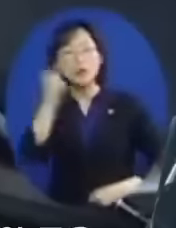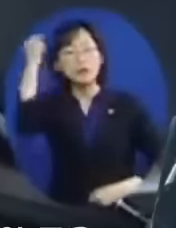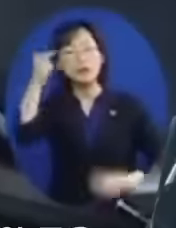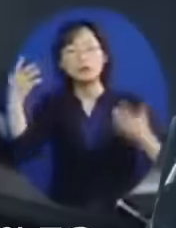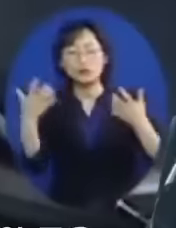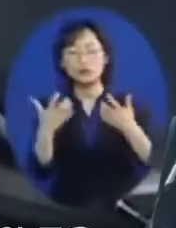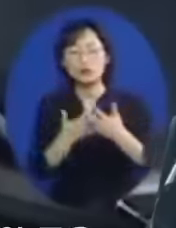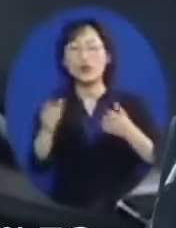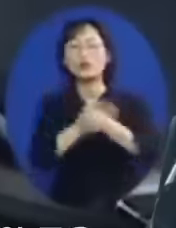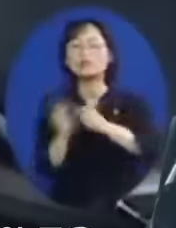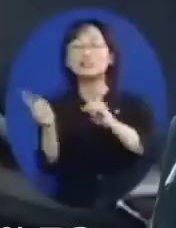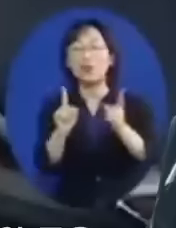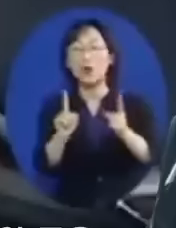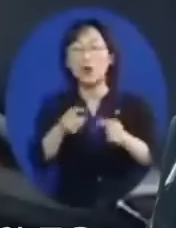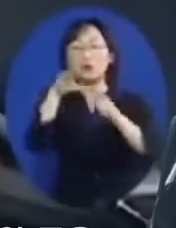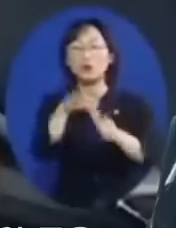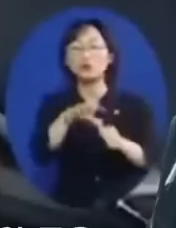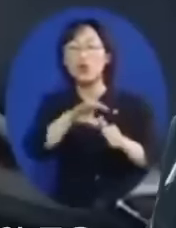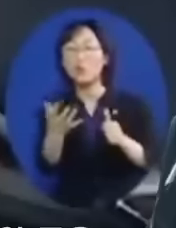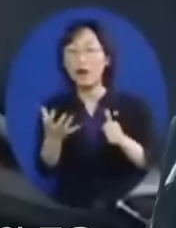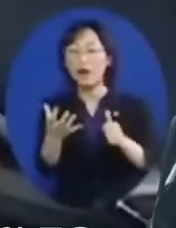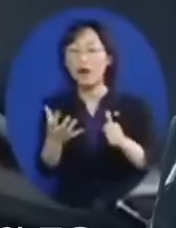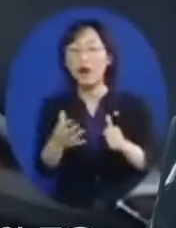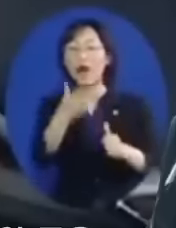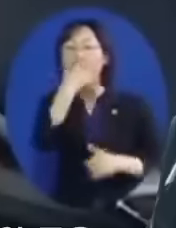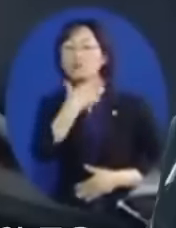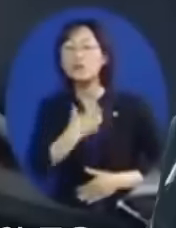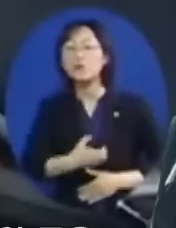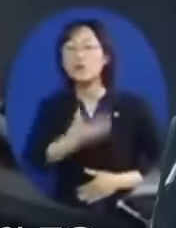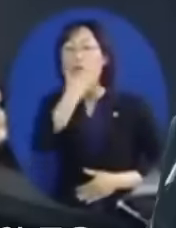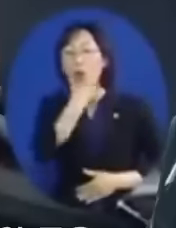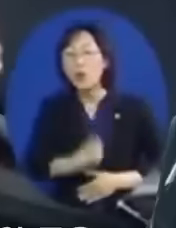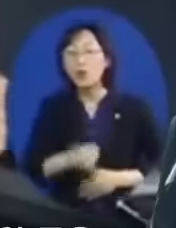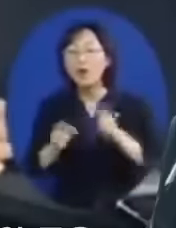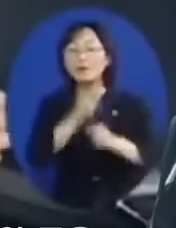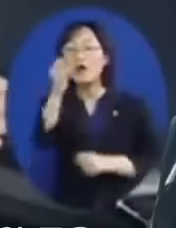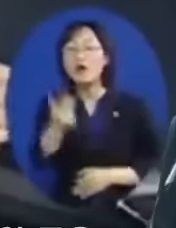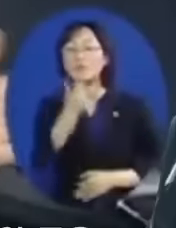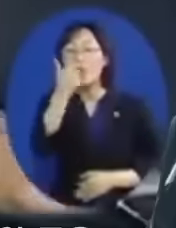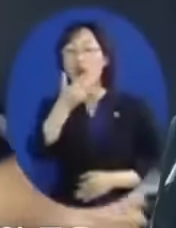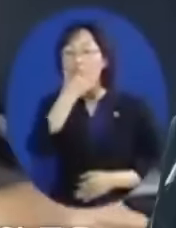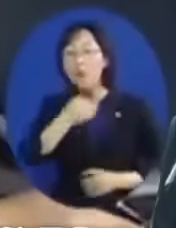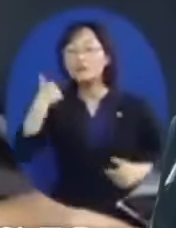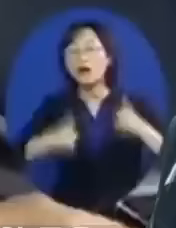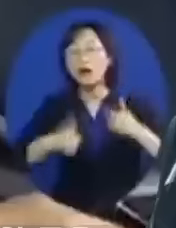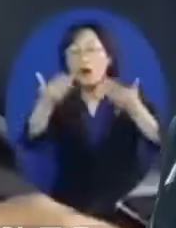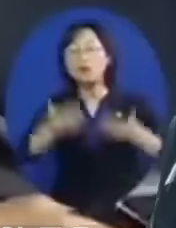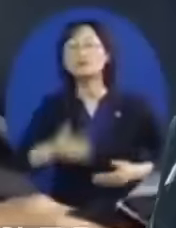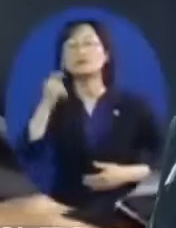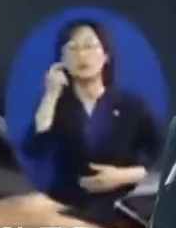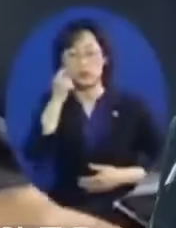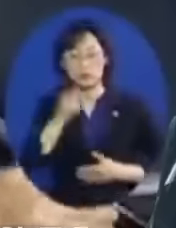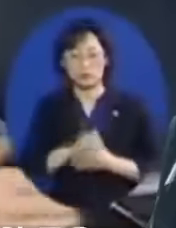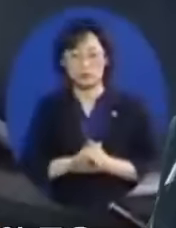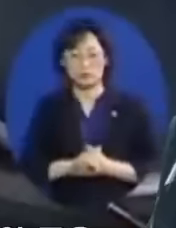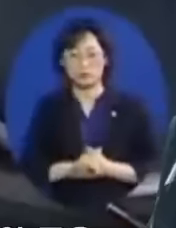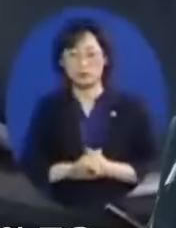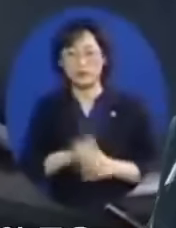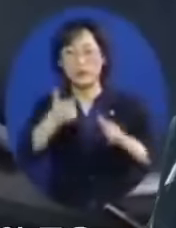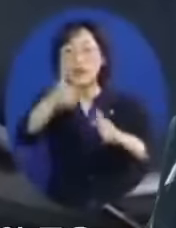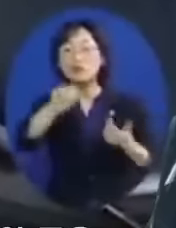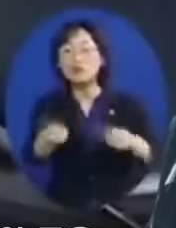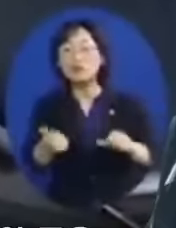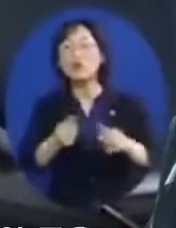충만, 치료, 저주에서 해방, 아브라함의 복, 영생복락을 얻을 수가 없는 것입니다.